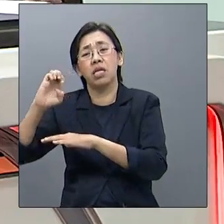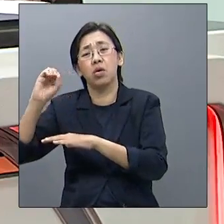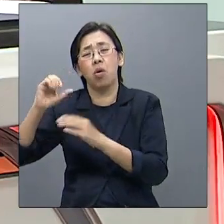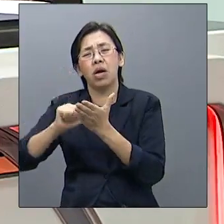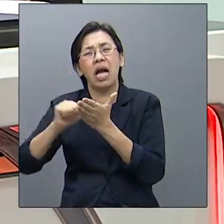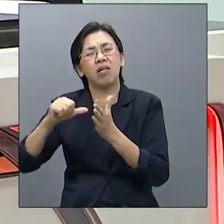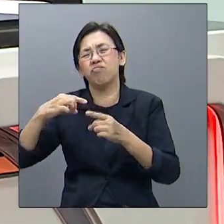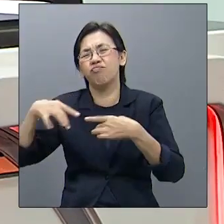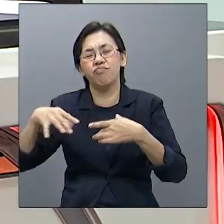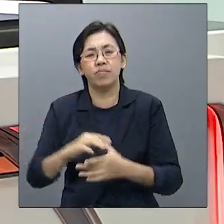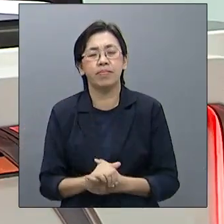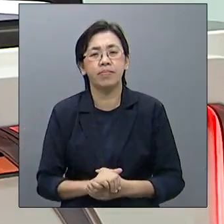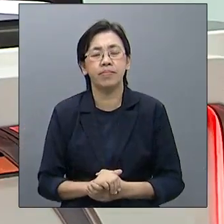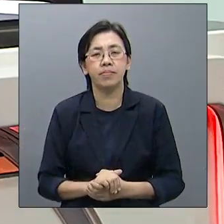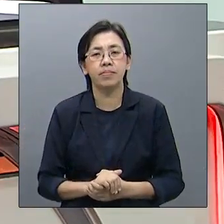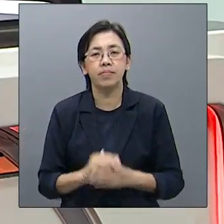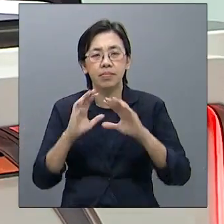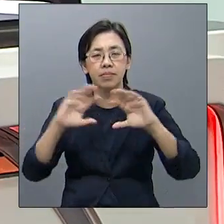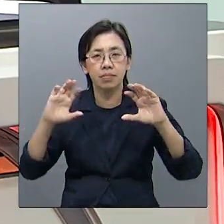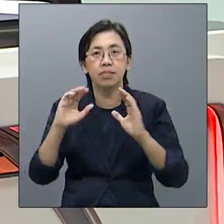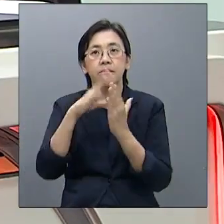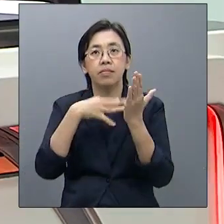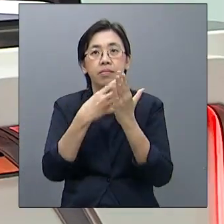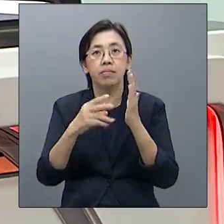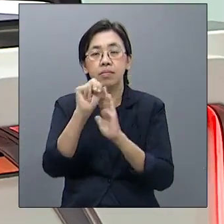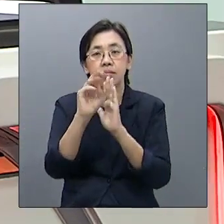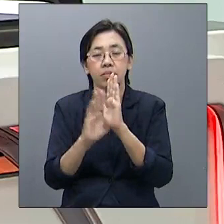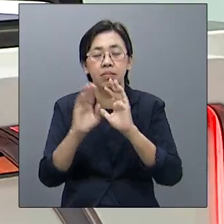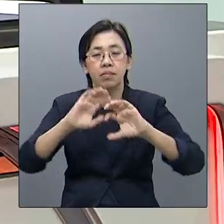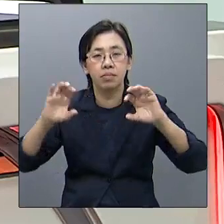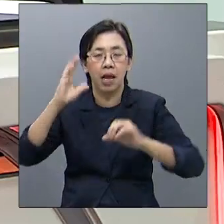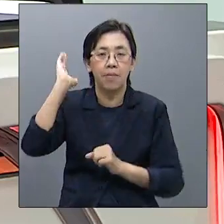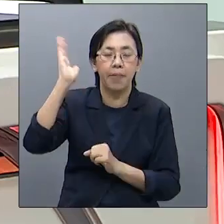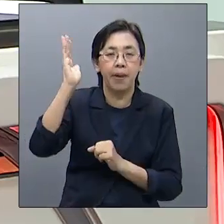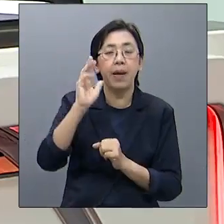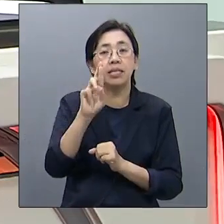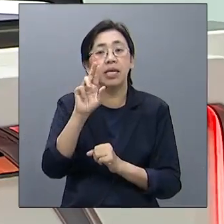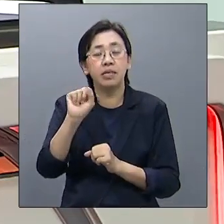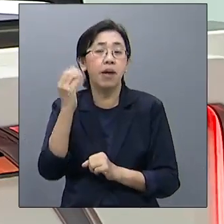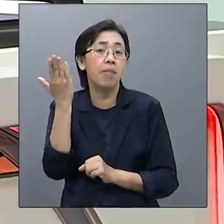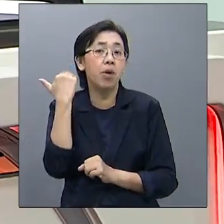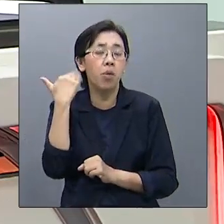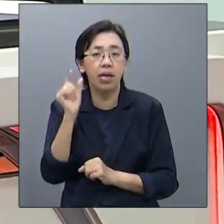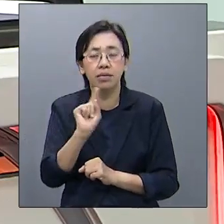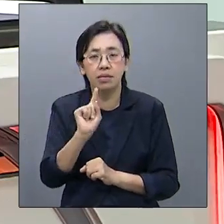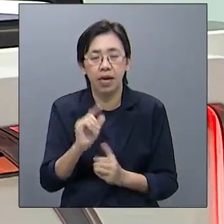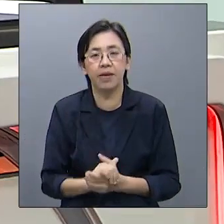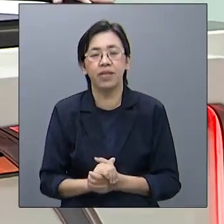นึงในหลกการสำคัญที่ละธ Arabicได้กำหนดแนวโยบาย รัฐบาล ถแหลงต่รัฐษภาเมื่วานก็คือเรื่องของด้านการ